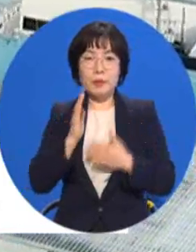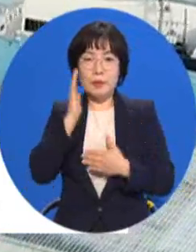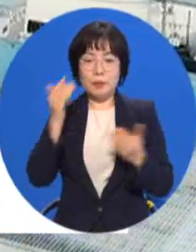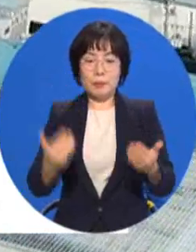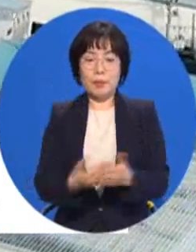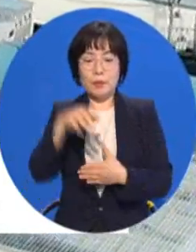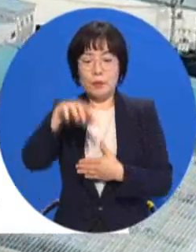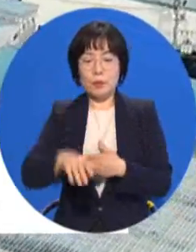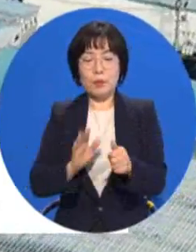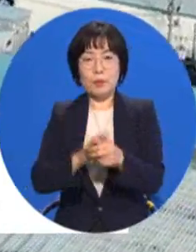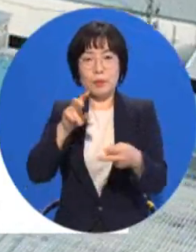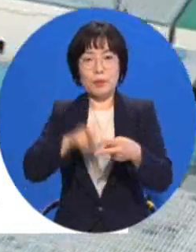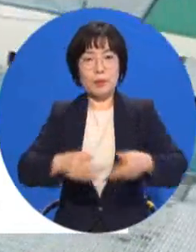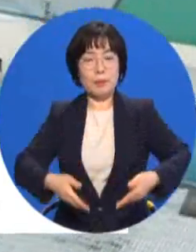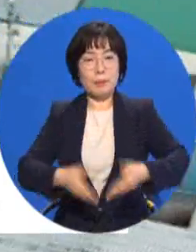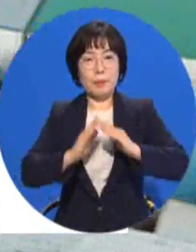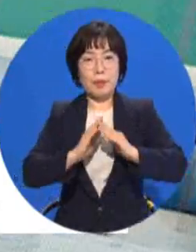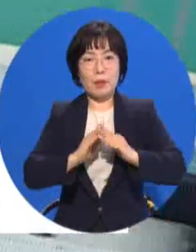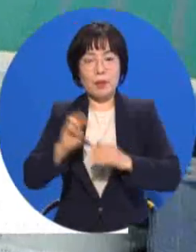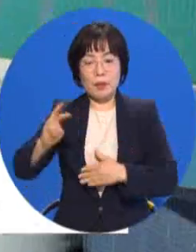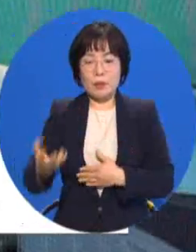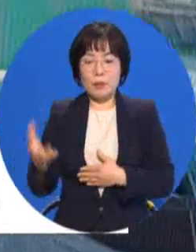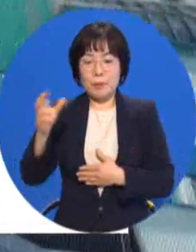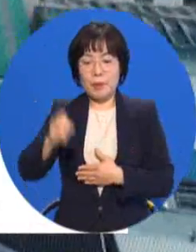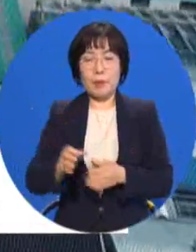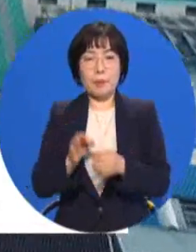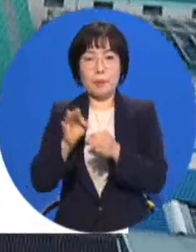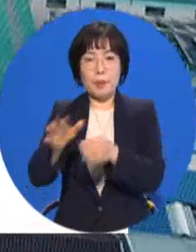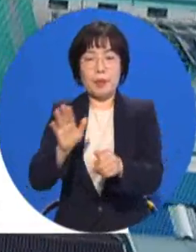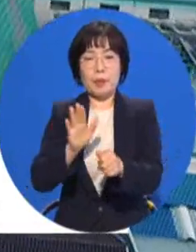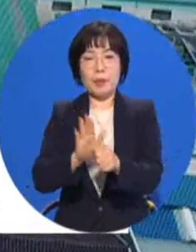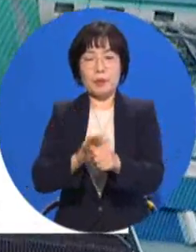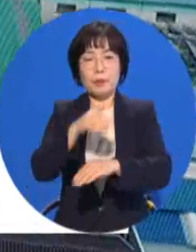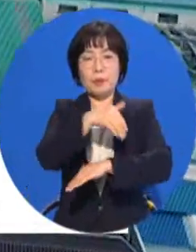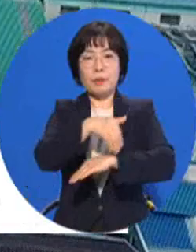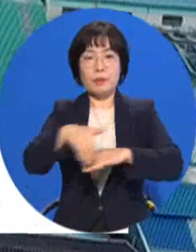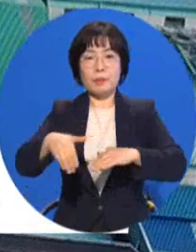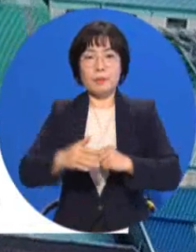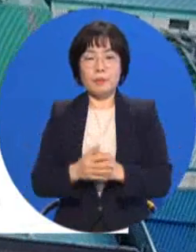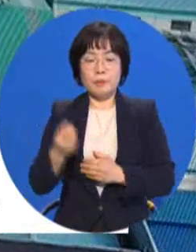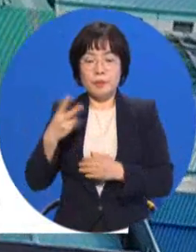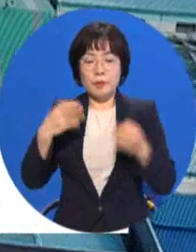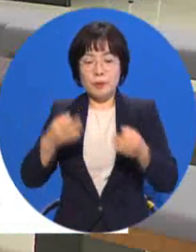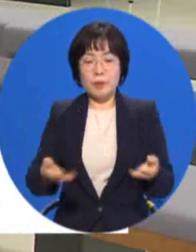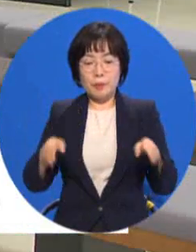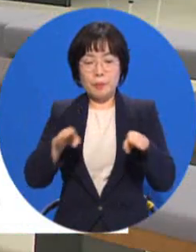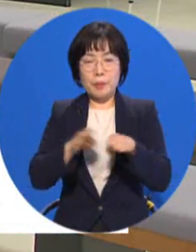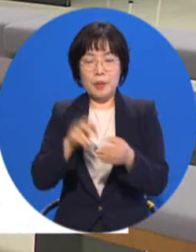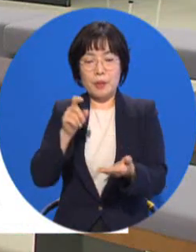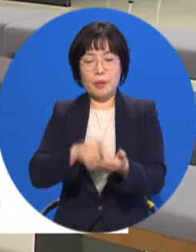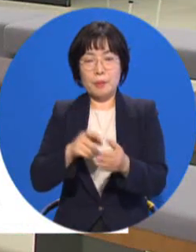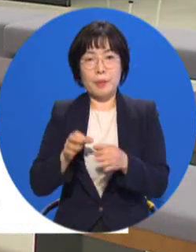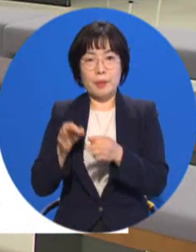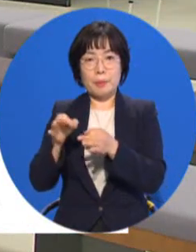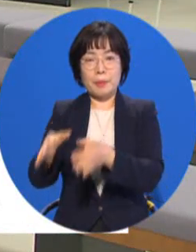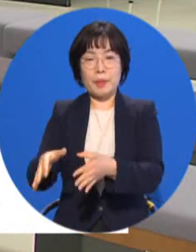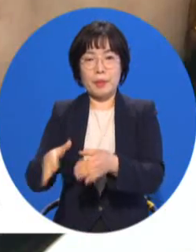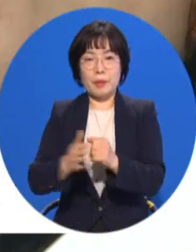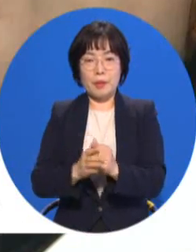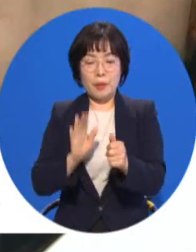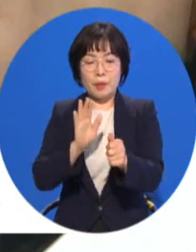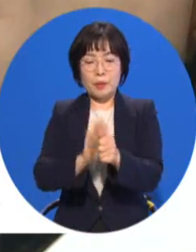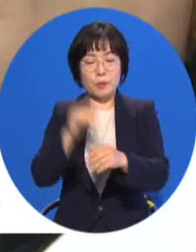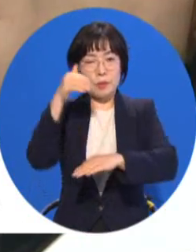진흥원의 지원센터를 설치하고 300억 원의 자금을 지원하기로 했습니다. 또 금융기관들도 긴급 자금을 편성해